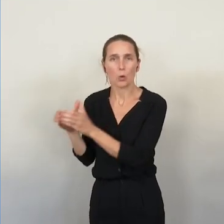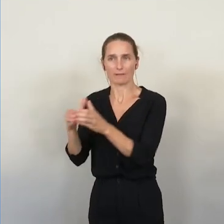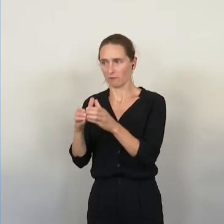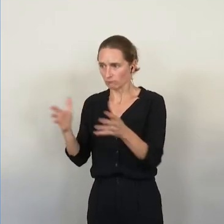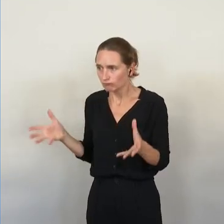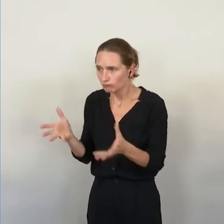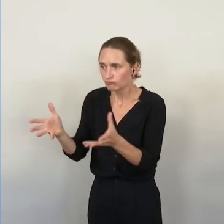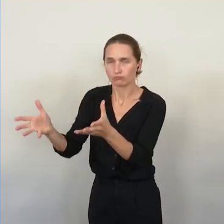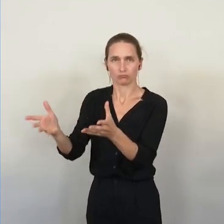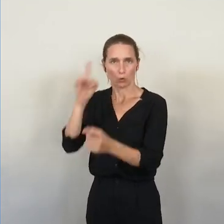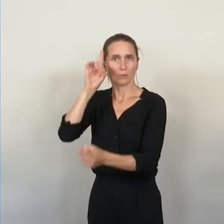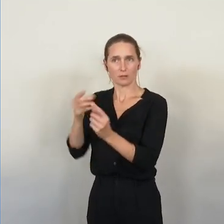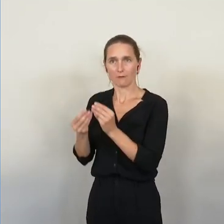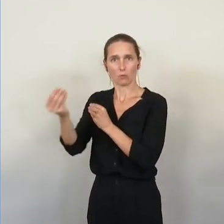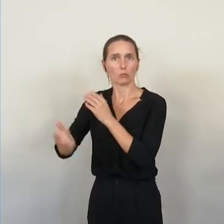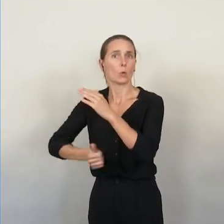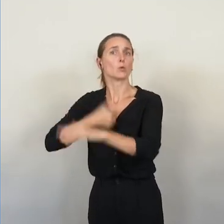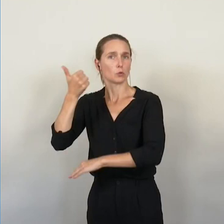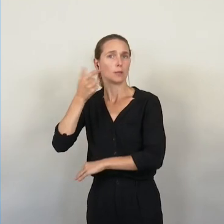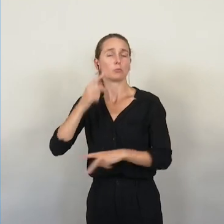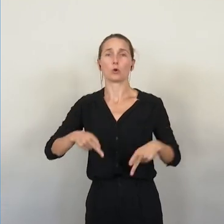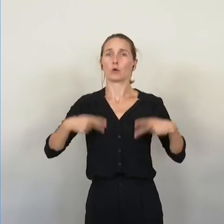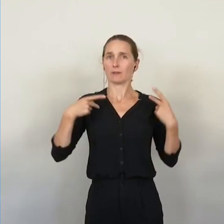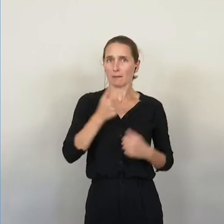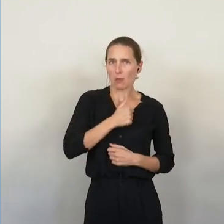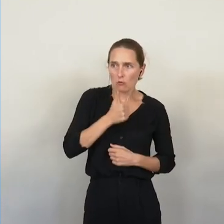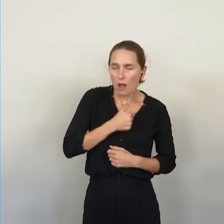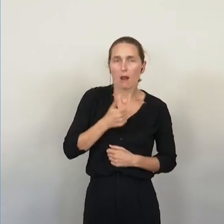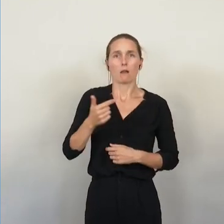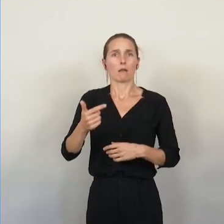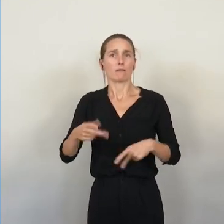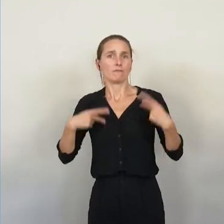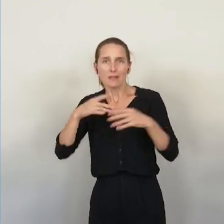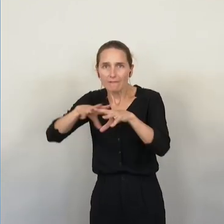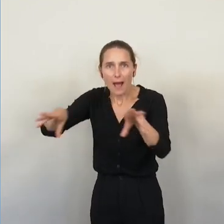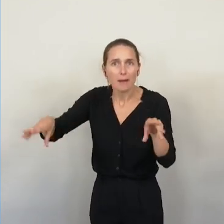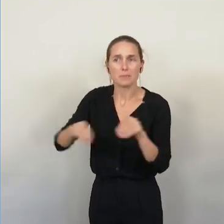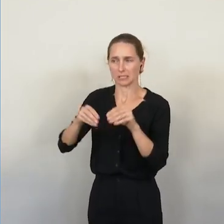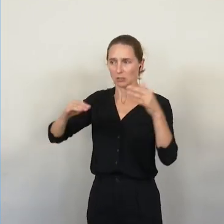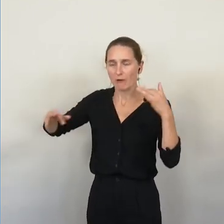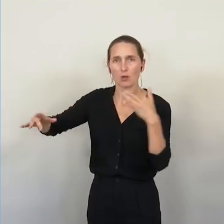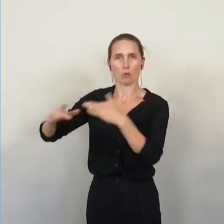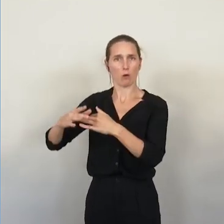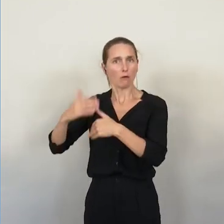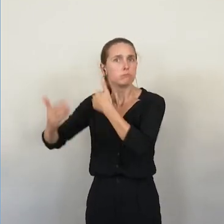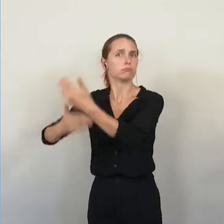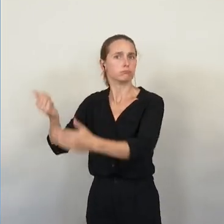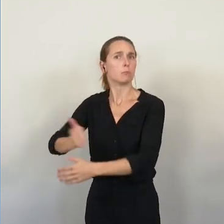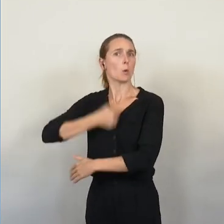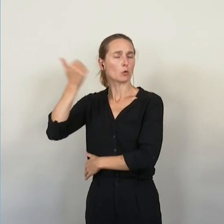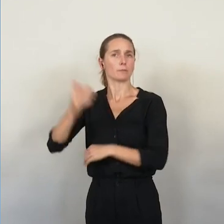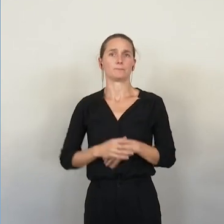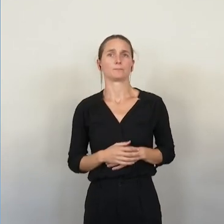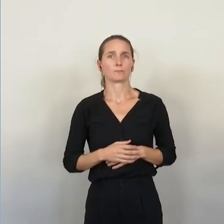davantage d'autonomie dans leur vie personnelle dans leur vie familiale dans leur environnement tout en facilitant l'implication dans des démarches collectives